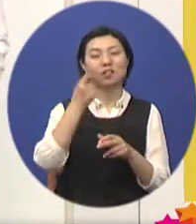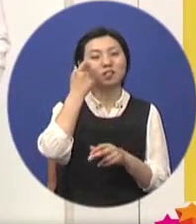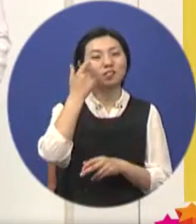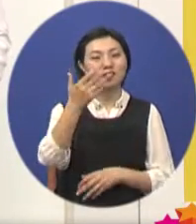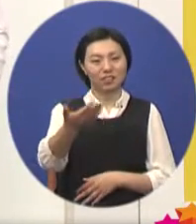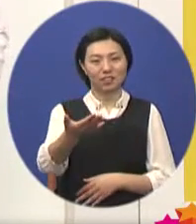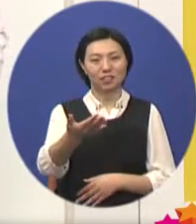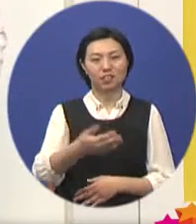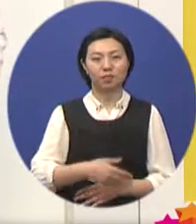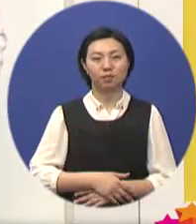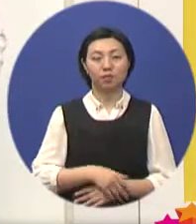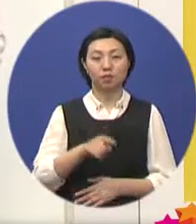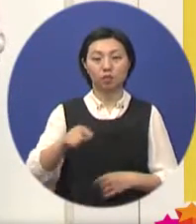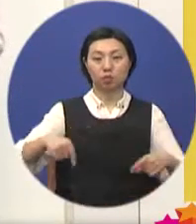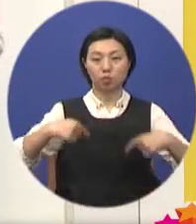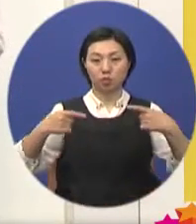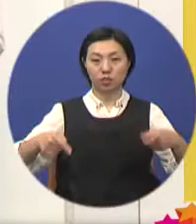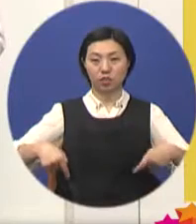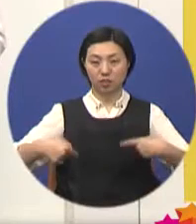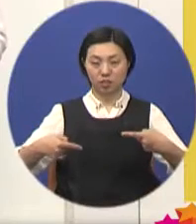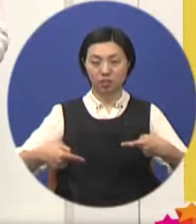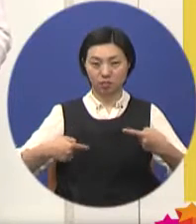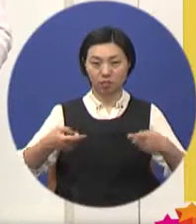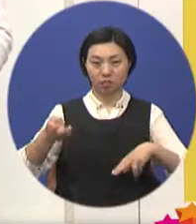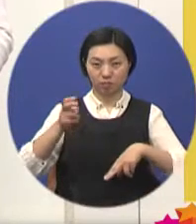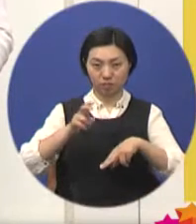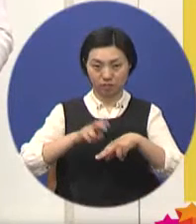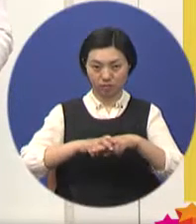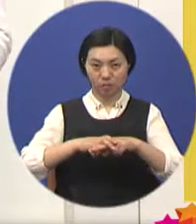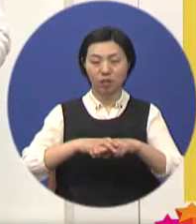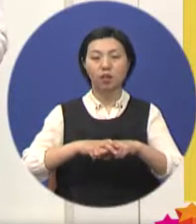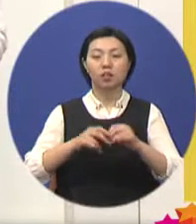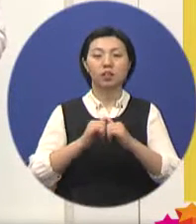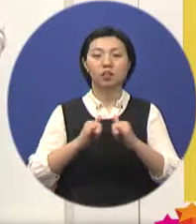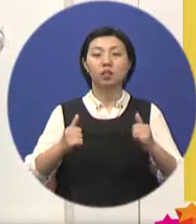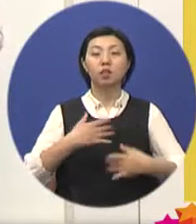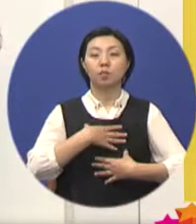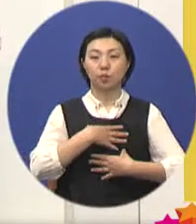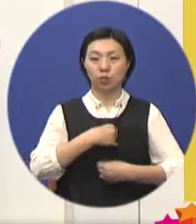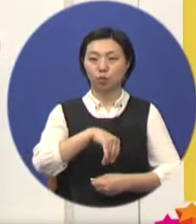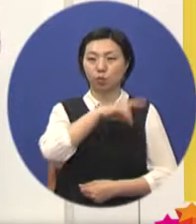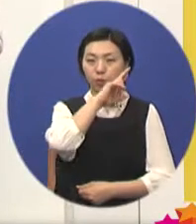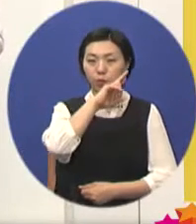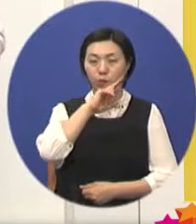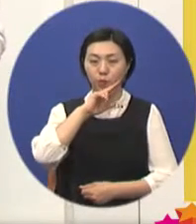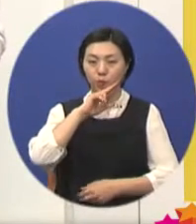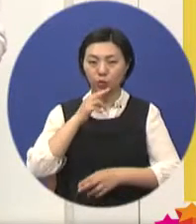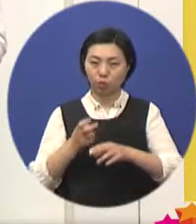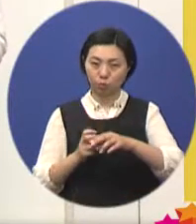네. 이것은 휠체어를 탄 장애인이 안전하고 편리하게 오를 수 있도록